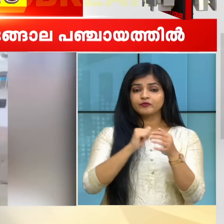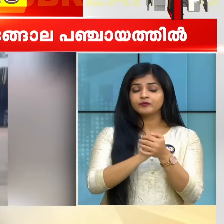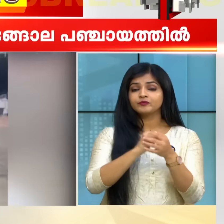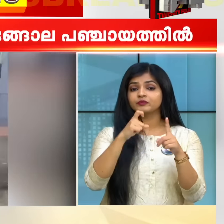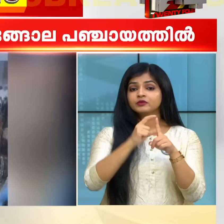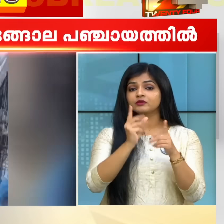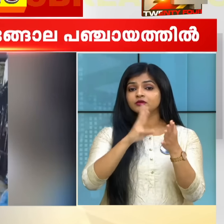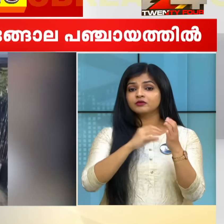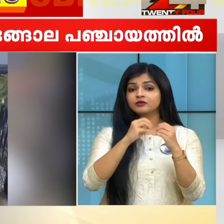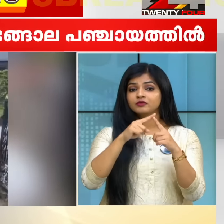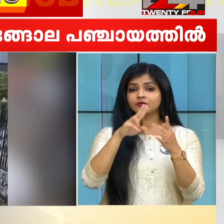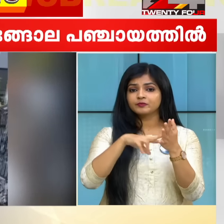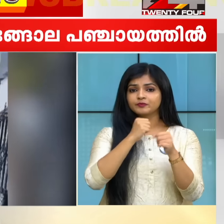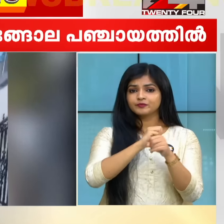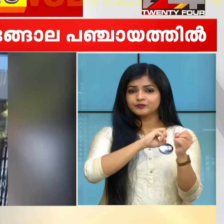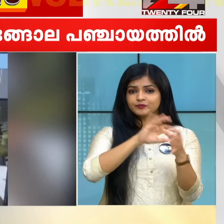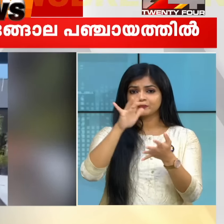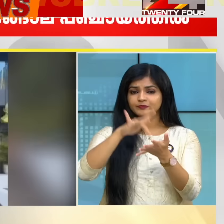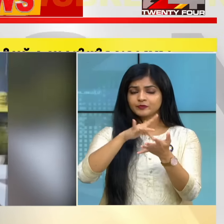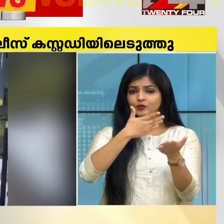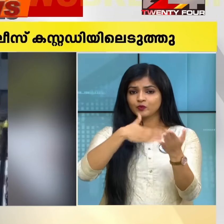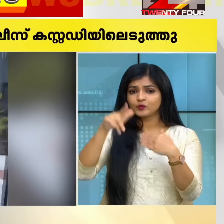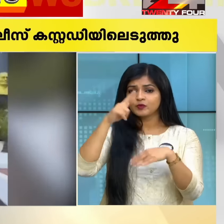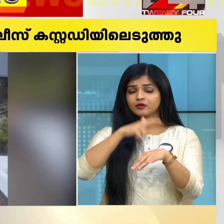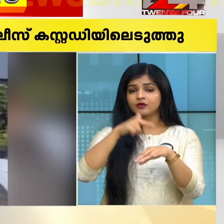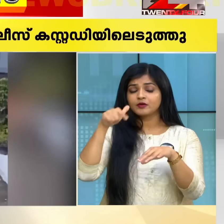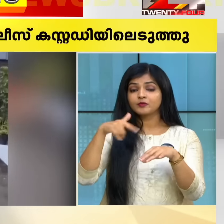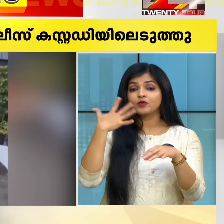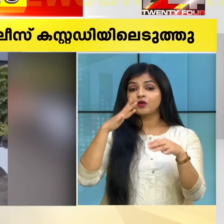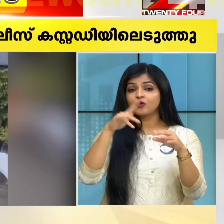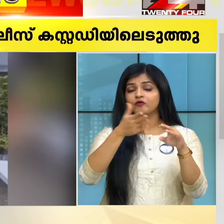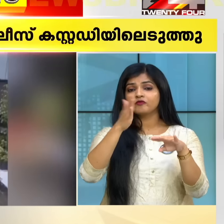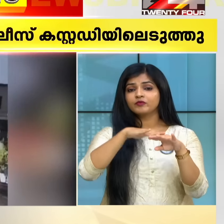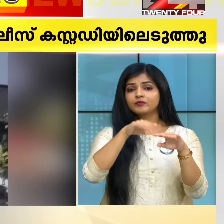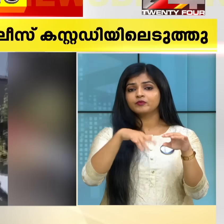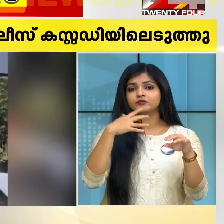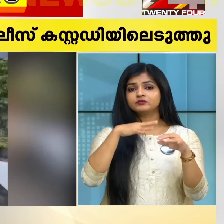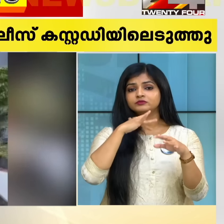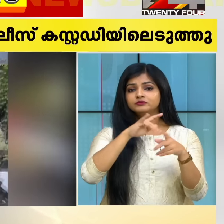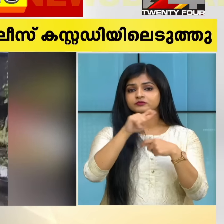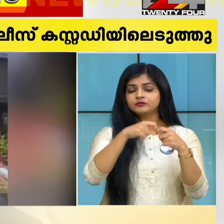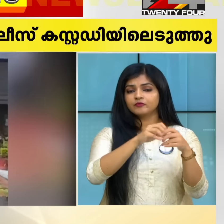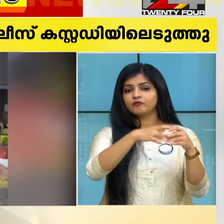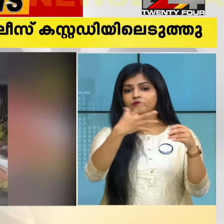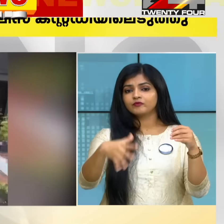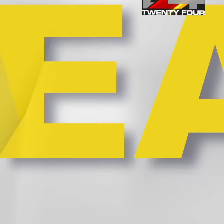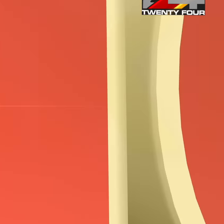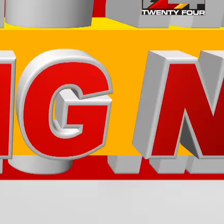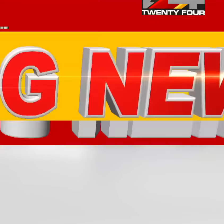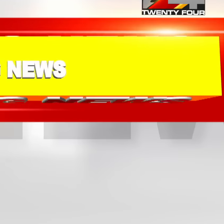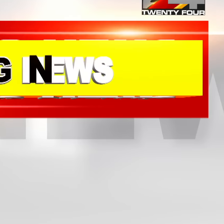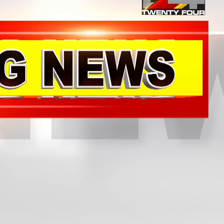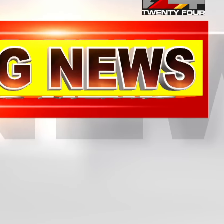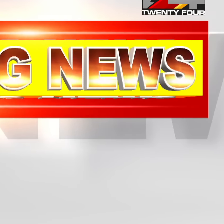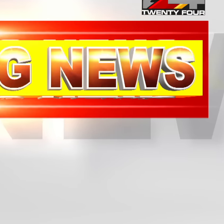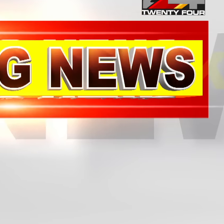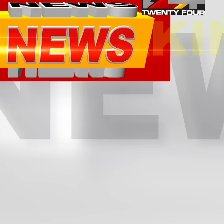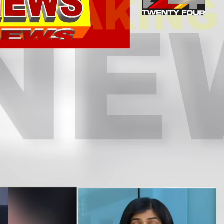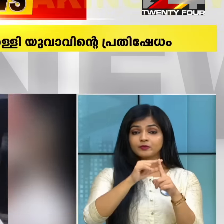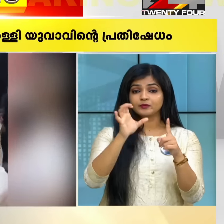പോയത്. ഈ അനൂപ് എന്നും പരാതിക്കാരനാണ്, ഞാൻ പറഞ്ഞല്ലോ. അദ്ദേഹം മനഃപൂർവ്വം പഞ്ചായത്ത് ഞങ്ങളുടെ വേസ്റ്റ് കളഞ്ഞ് ഹരിതകർമ്മസേനയുടെ വേസ്റ്റ് ഞങ്ങളും